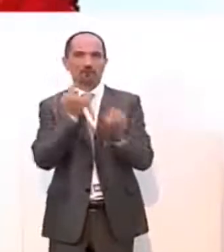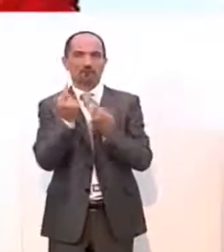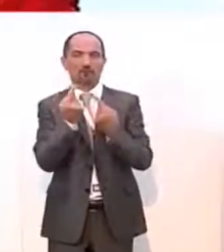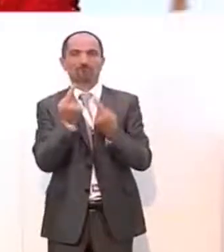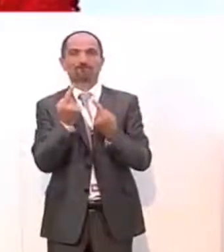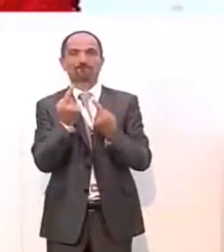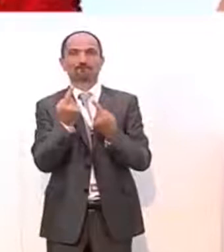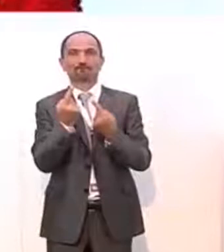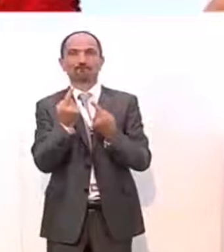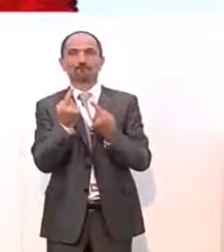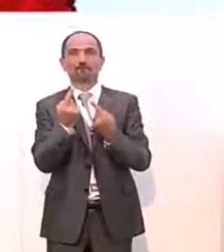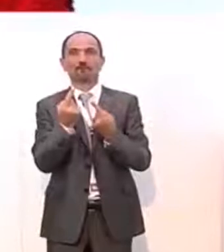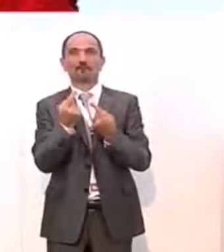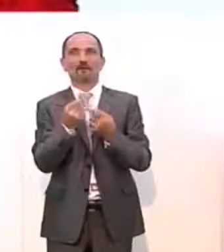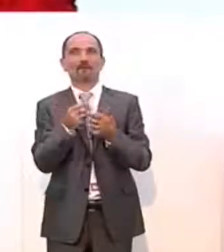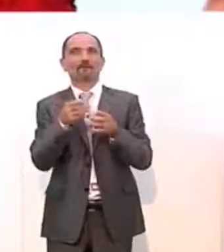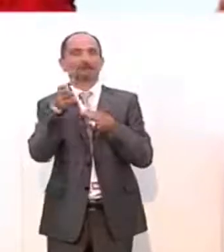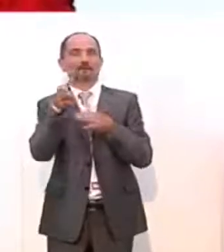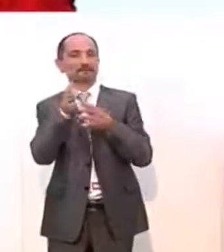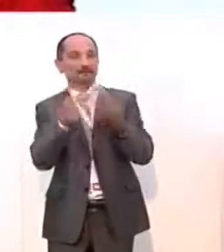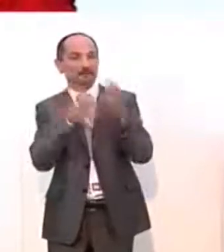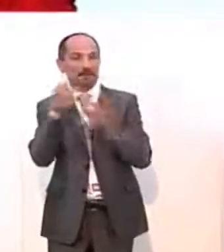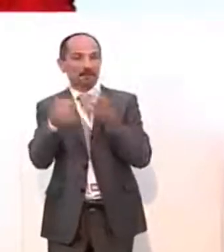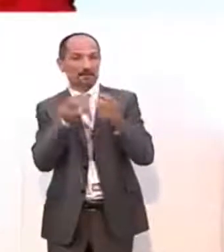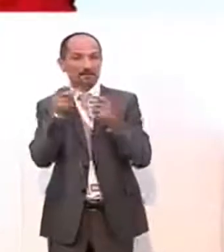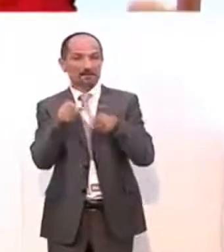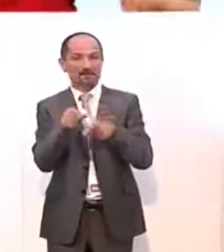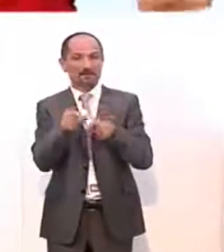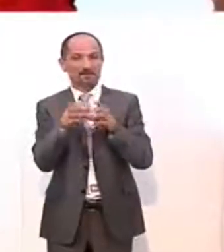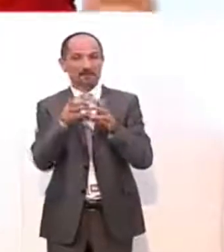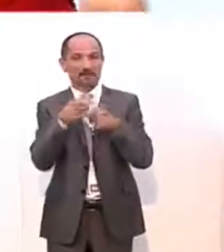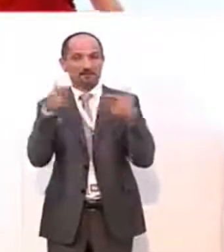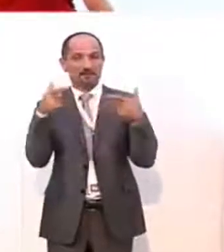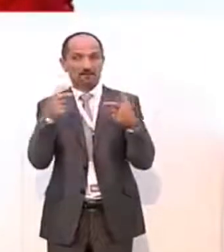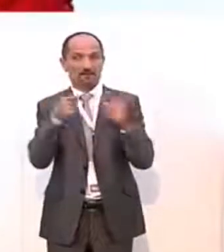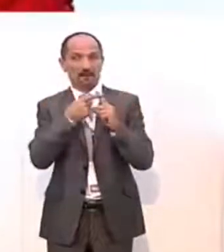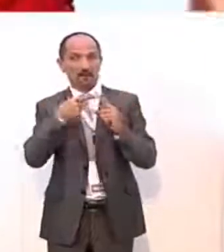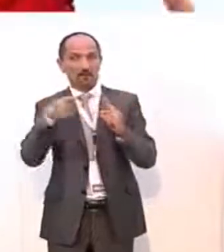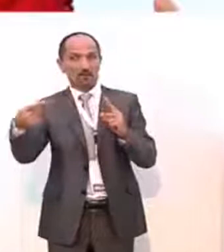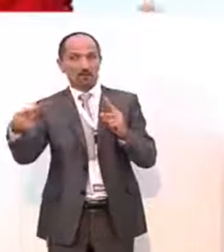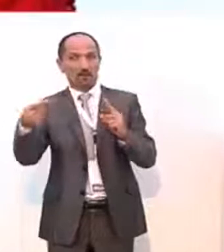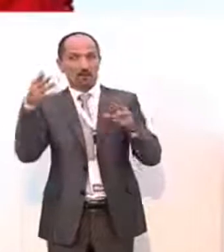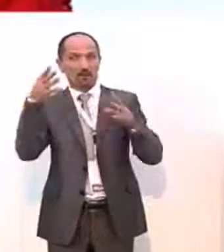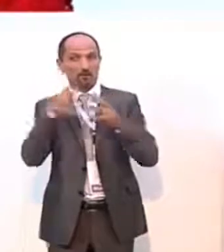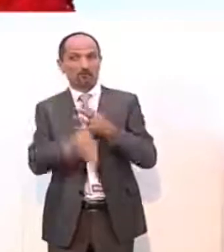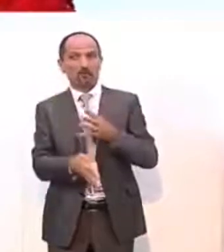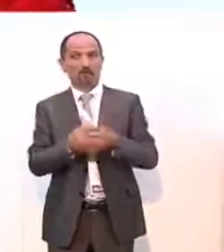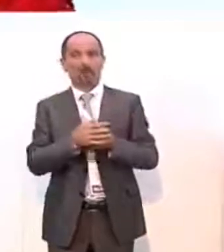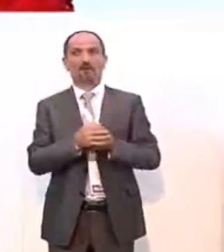per l'impatto così grosso della crisi e la gravità di questa crisi che è stata lunga e